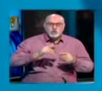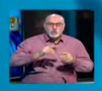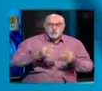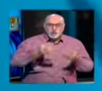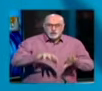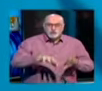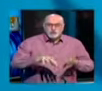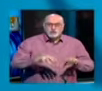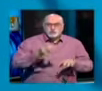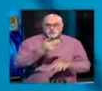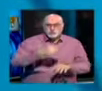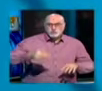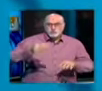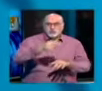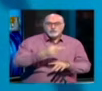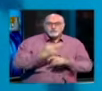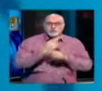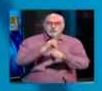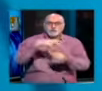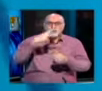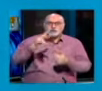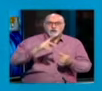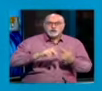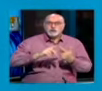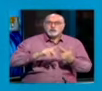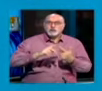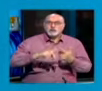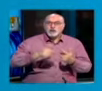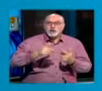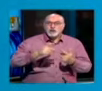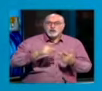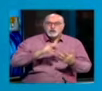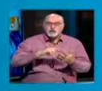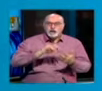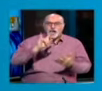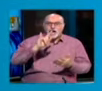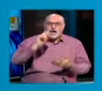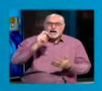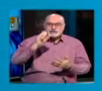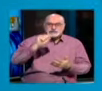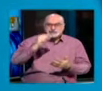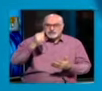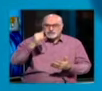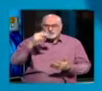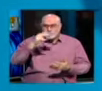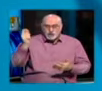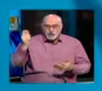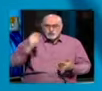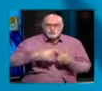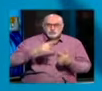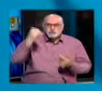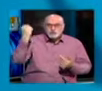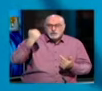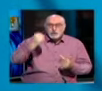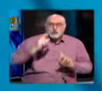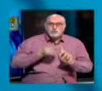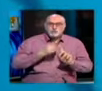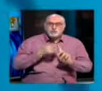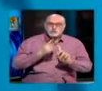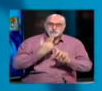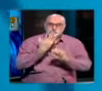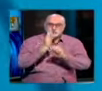ثقافية ناقش خلالها ممثلو الاتحاد العالمي لأدباء الحسانية من الجزائر والصحراء الغربية أهمية إبراز